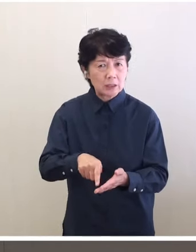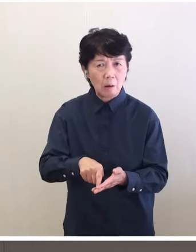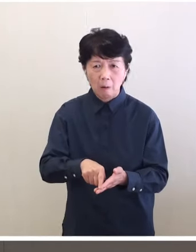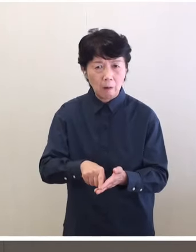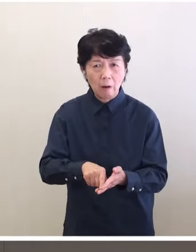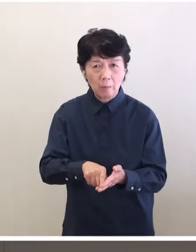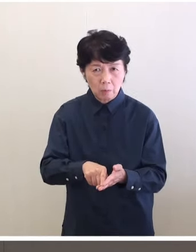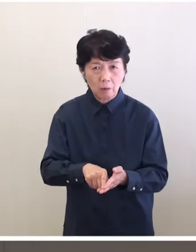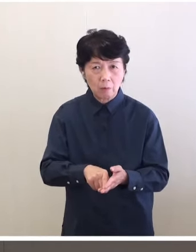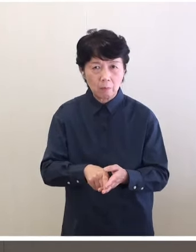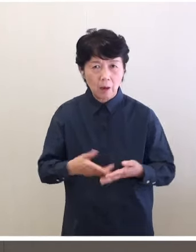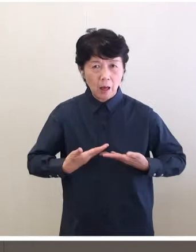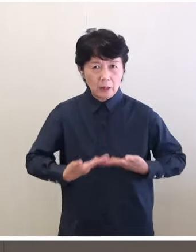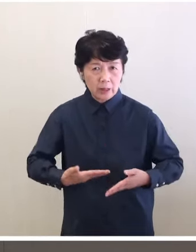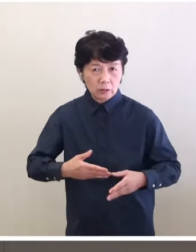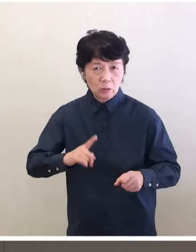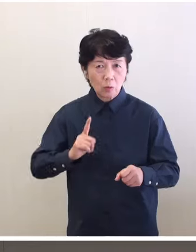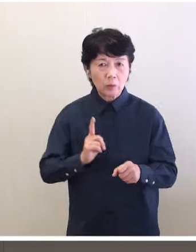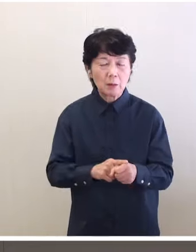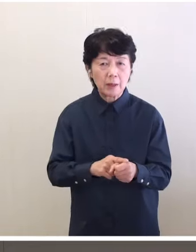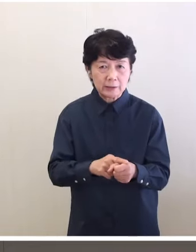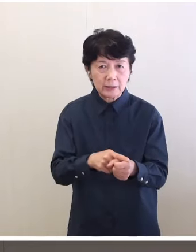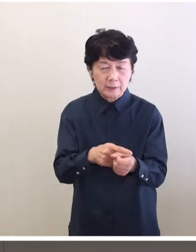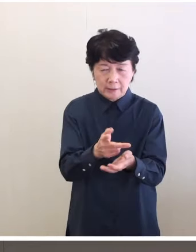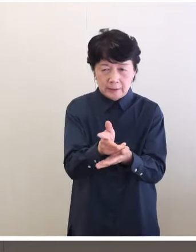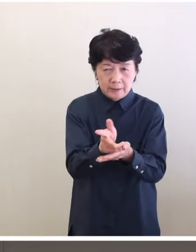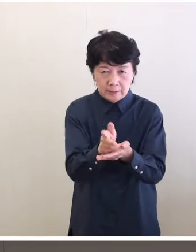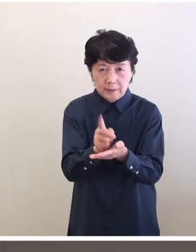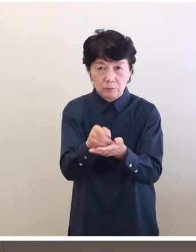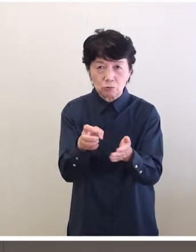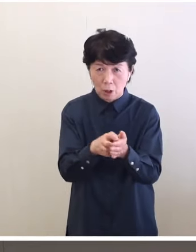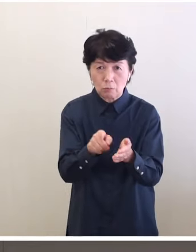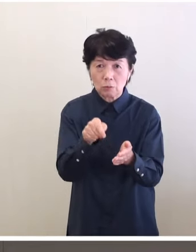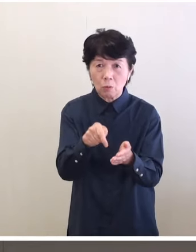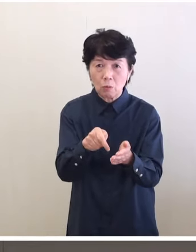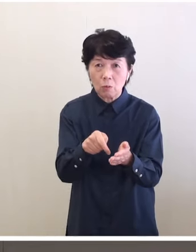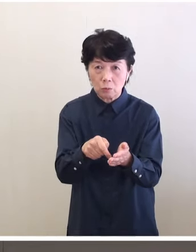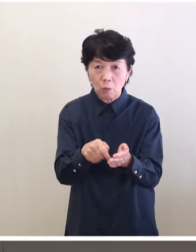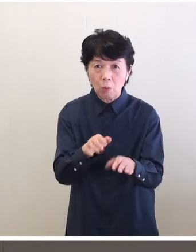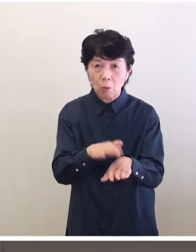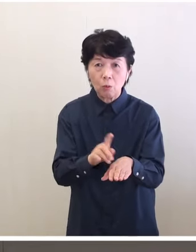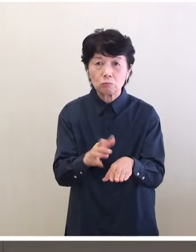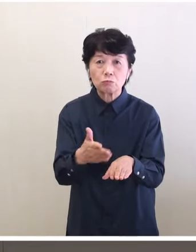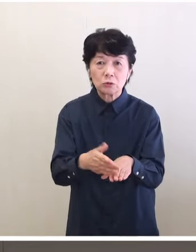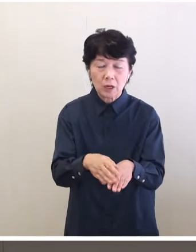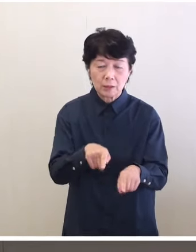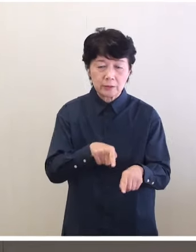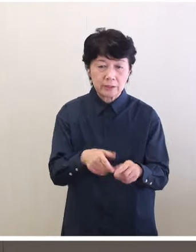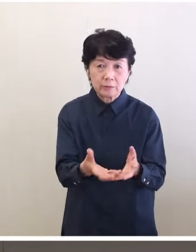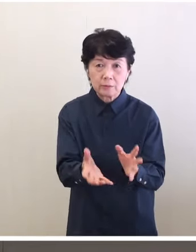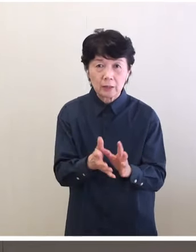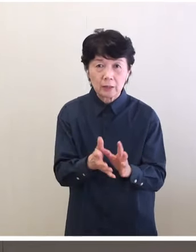全を防犯カメラを設置をして守っていくためには、自治会などの地域団体に対する補助